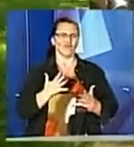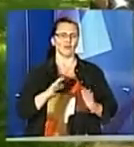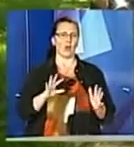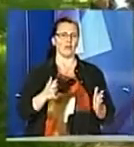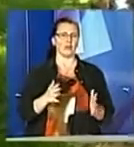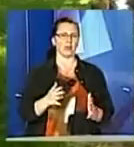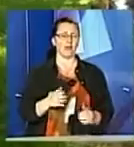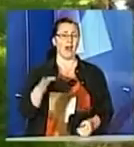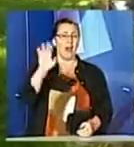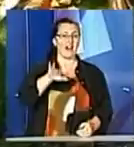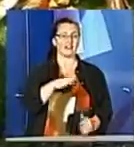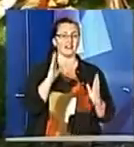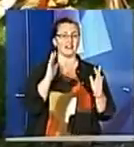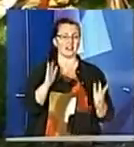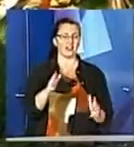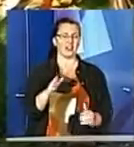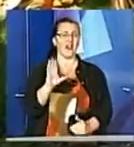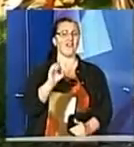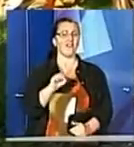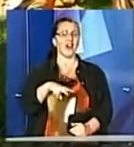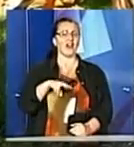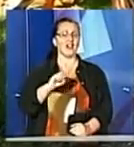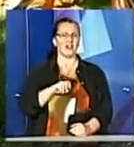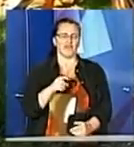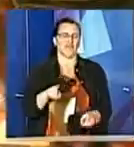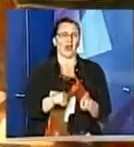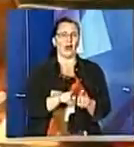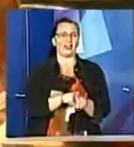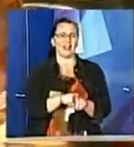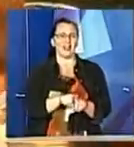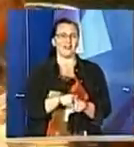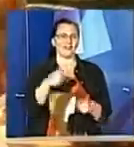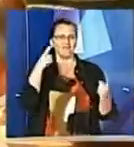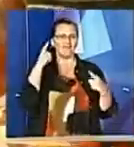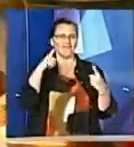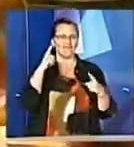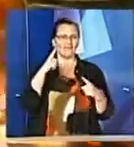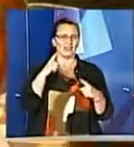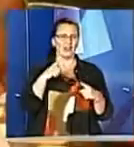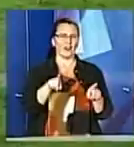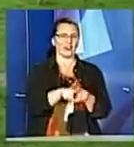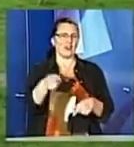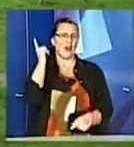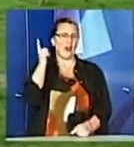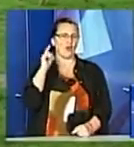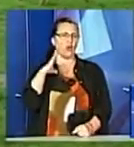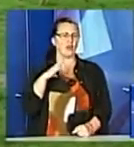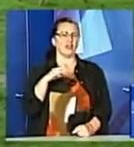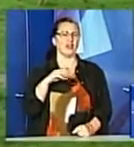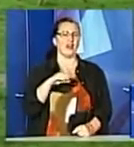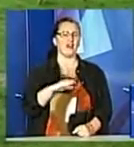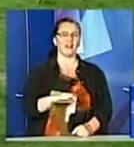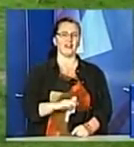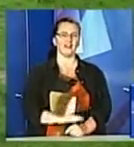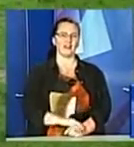сквер на Валах перетворився на імпровізовані окопи січових стрільців, воїнів Галицької армії та УНР. Теперішні